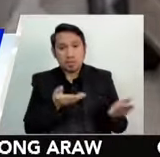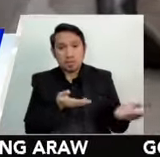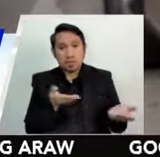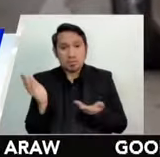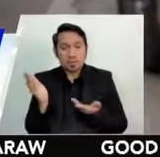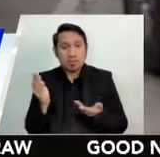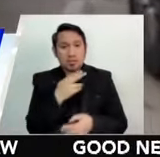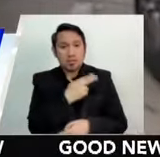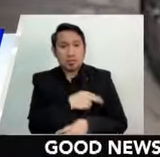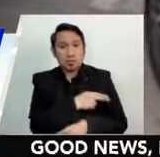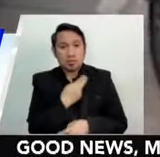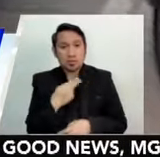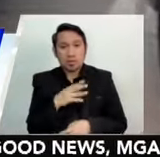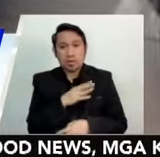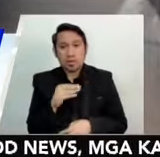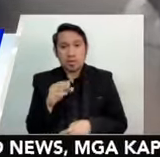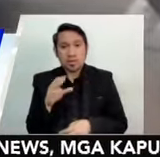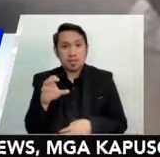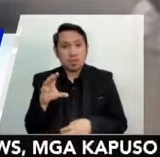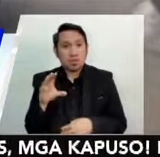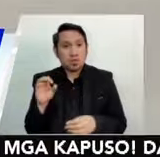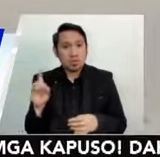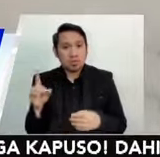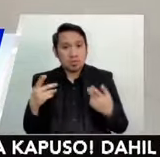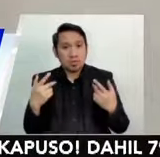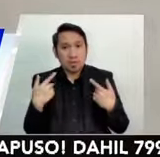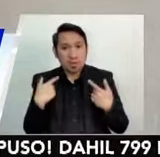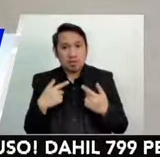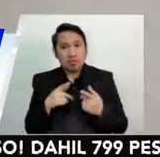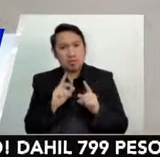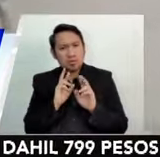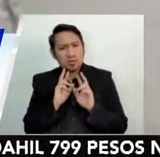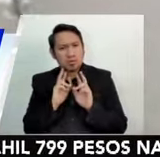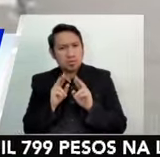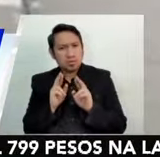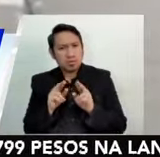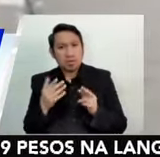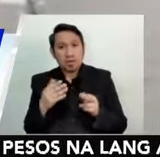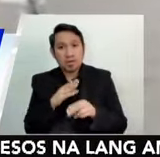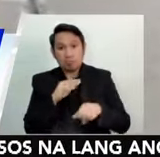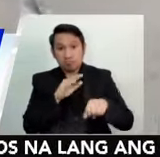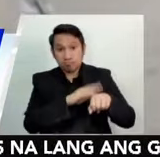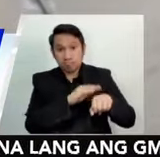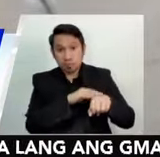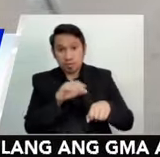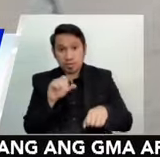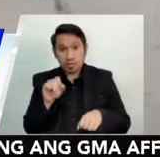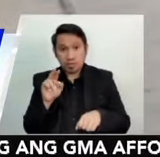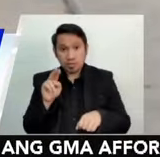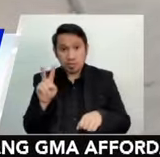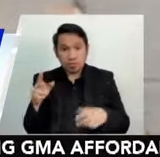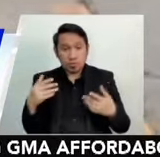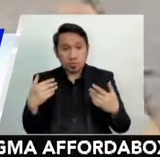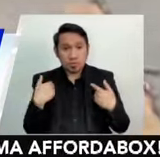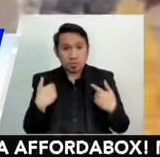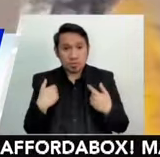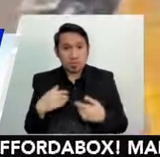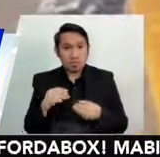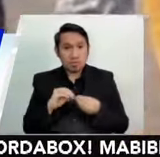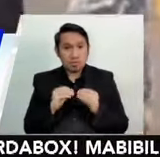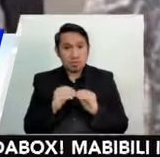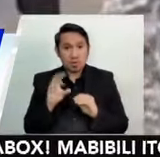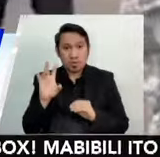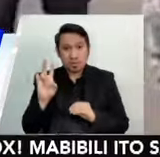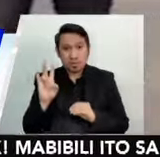ng EOD na may re-respondihang insidente. Samantala, igan, pinara rin ngayong umaga ang isang SUV na may plakang 7. Ibinigay ng driver